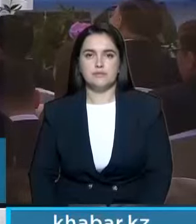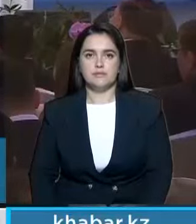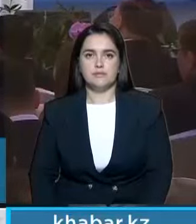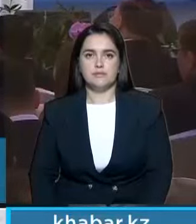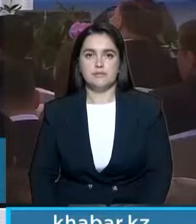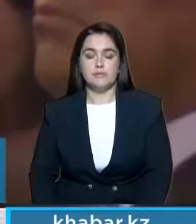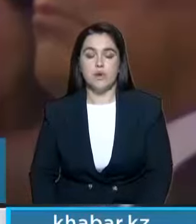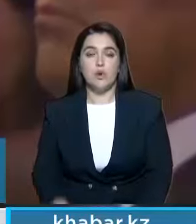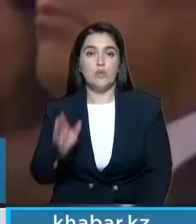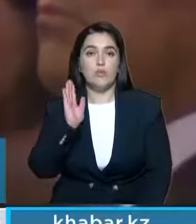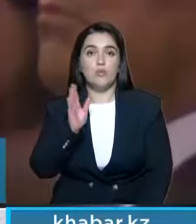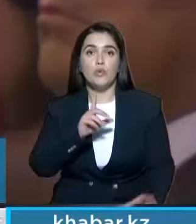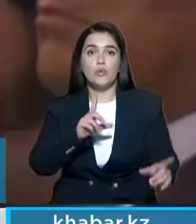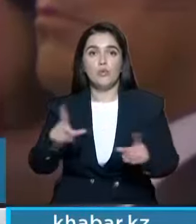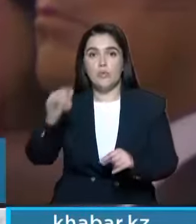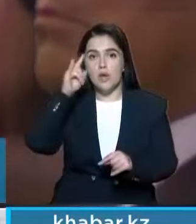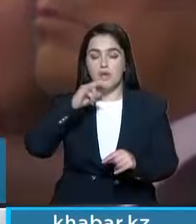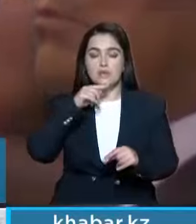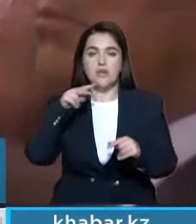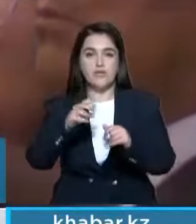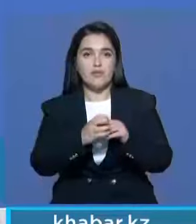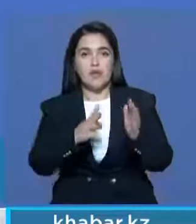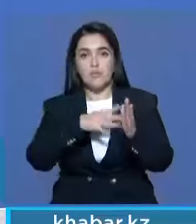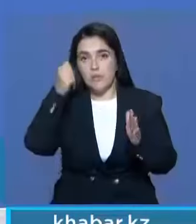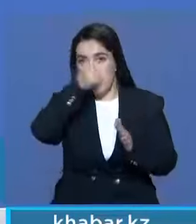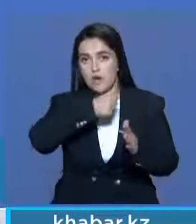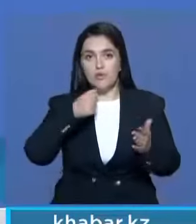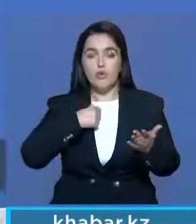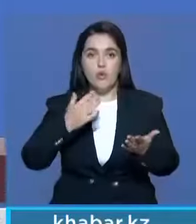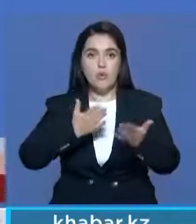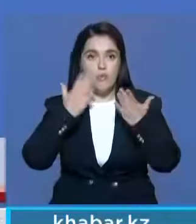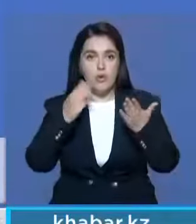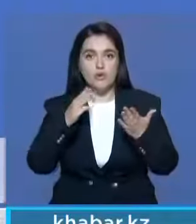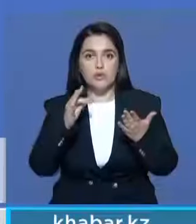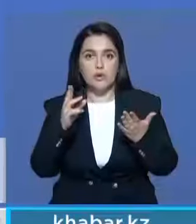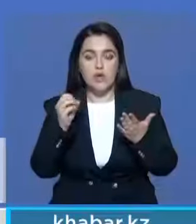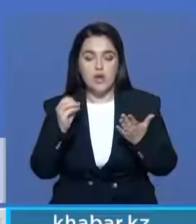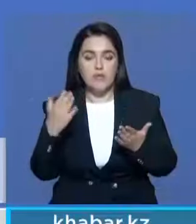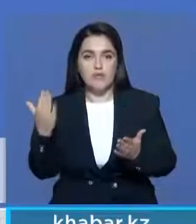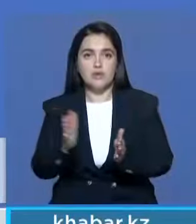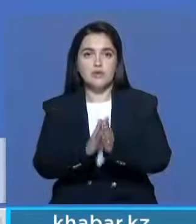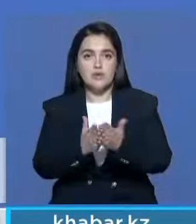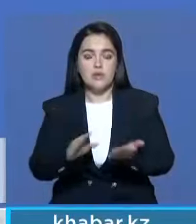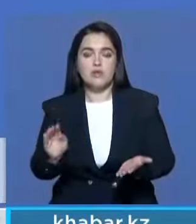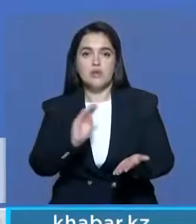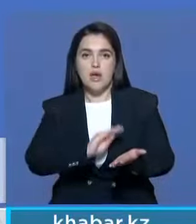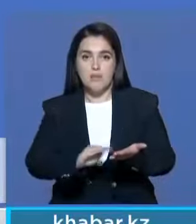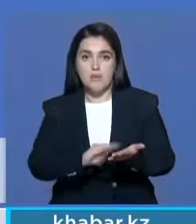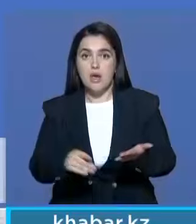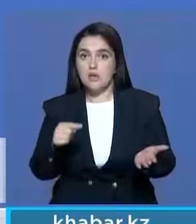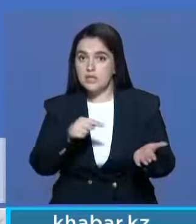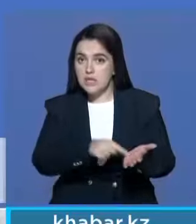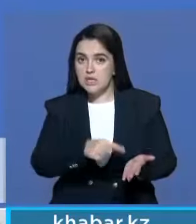Перед поездкой в Казахстан в 2019 году я прочитал книгу президента Токаева, которую он написал. Вот здесь,